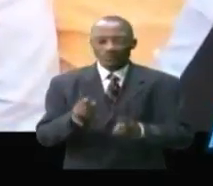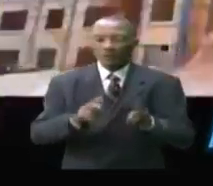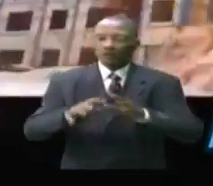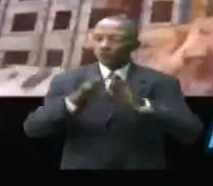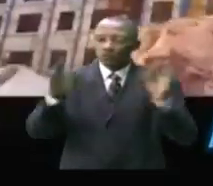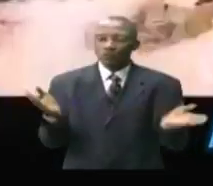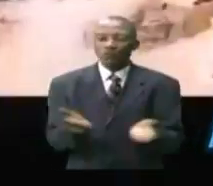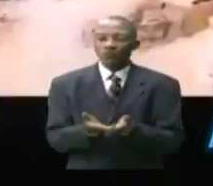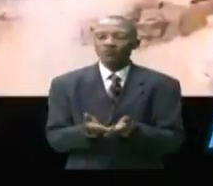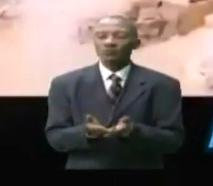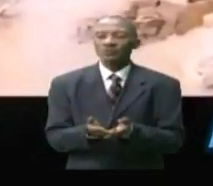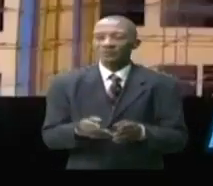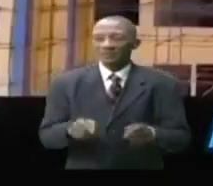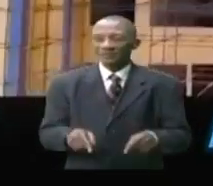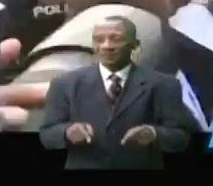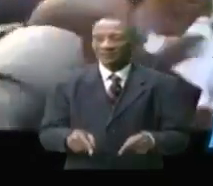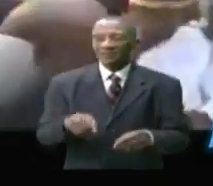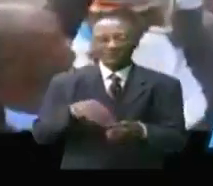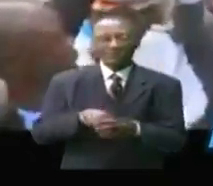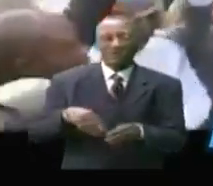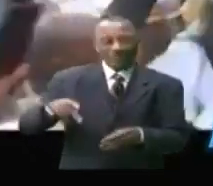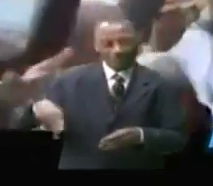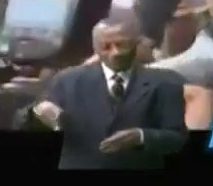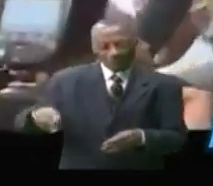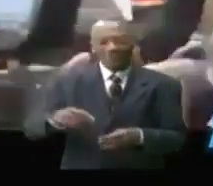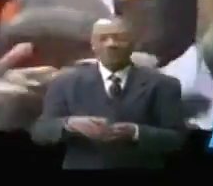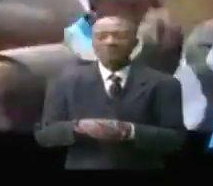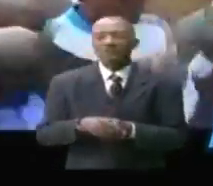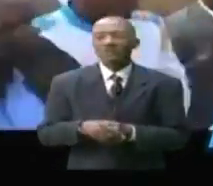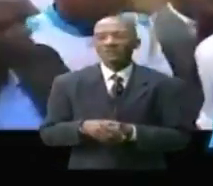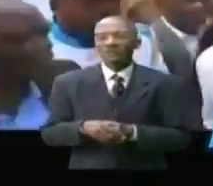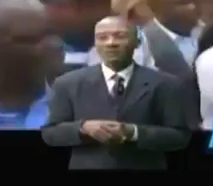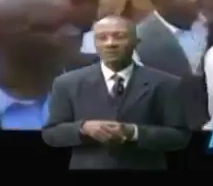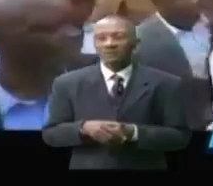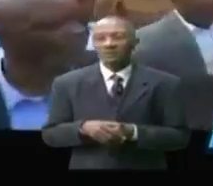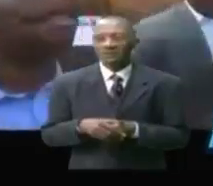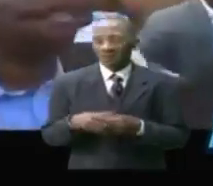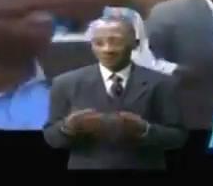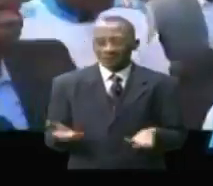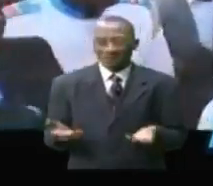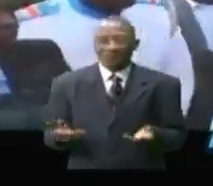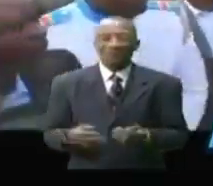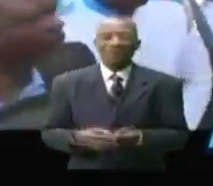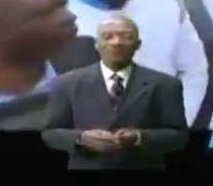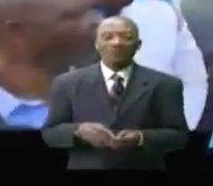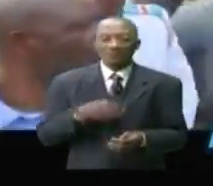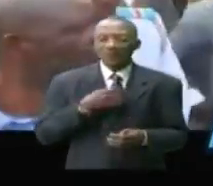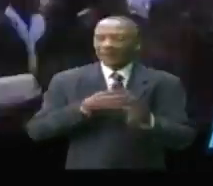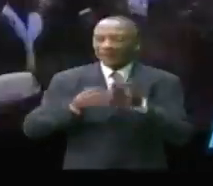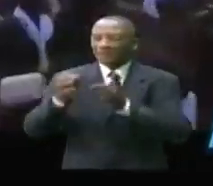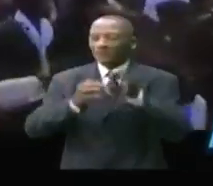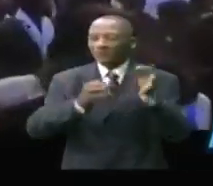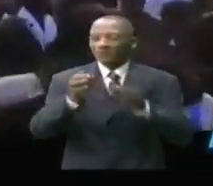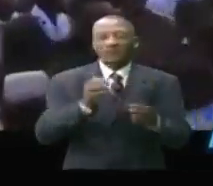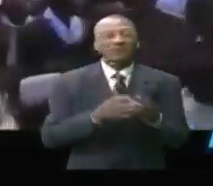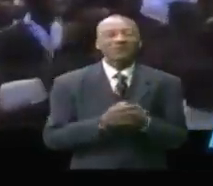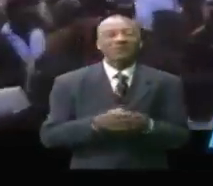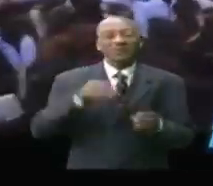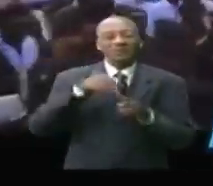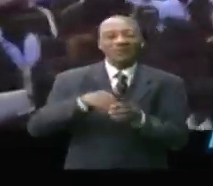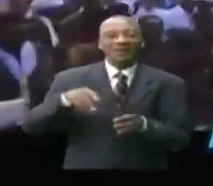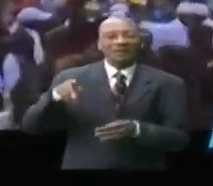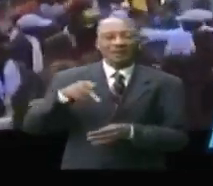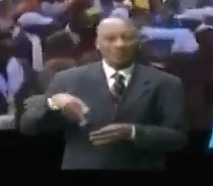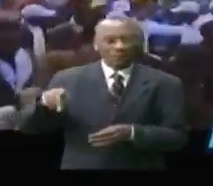soient encore beaucoup plus satisfaits. Avant de quitter les lieux, la gouverneure Fifi Masuka a communié avec ses administrés